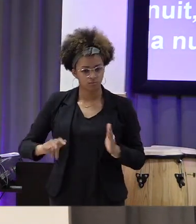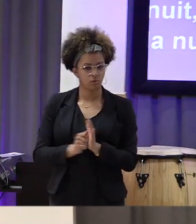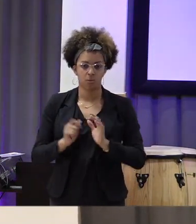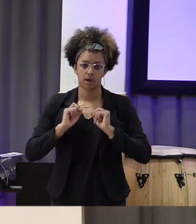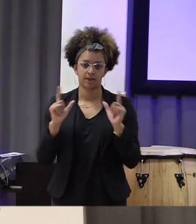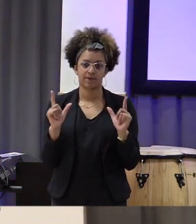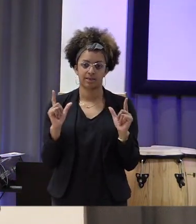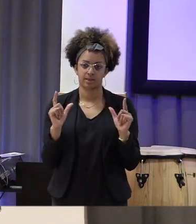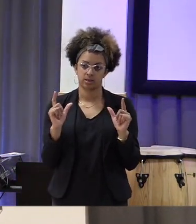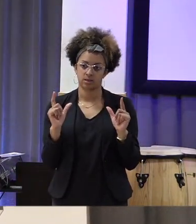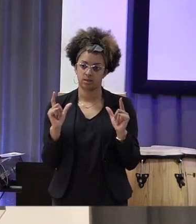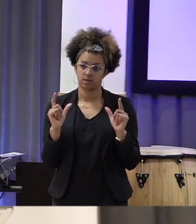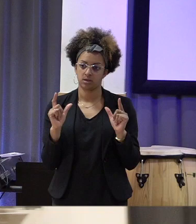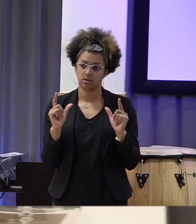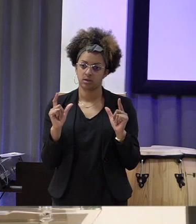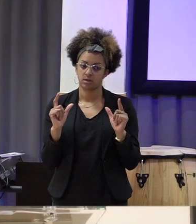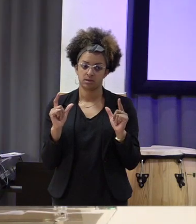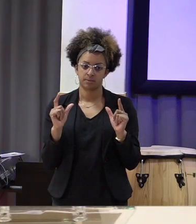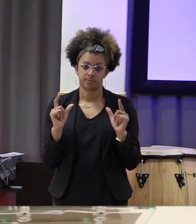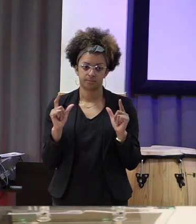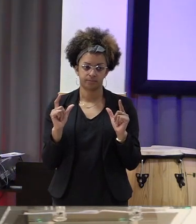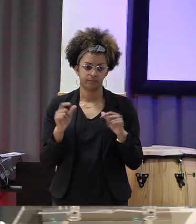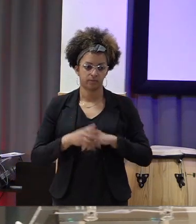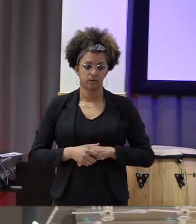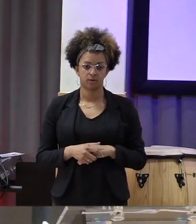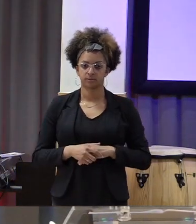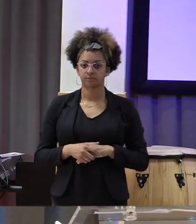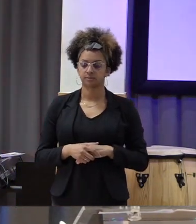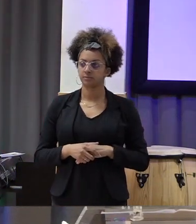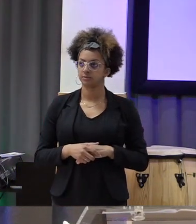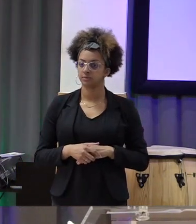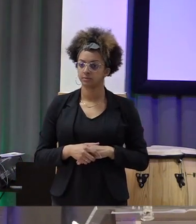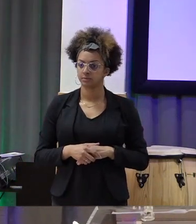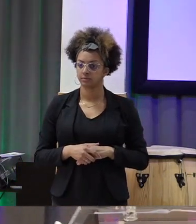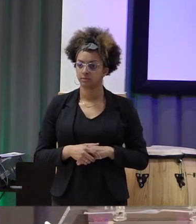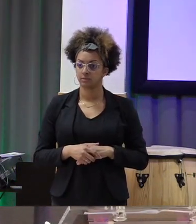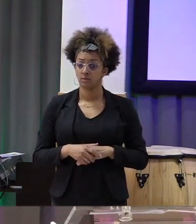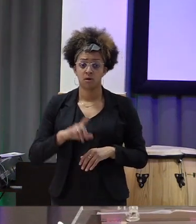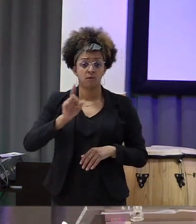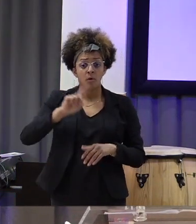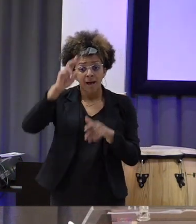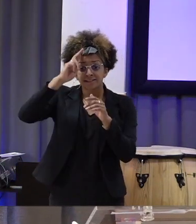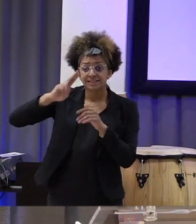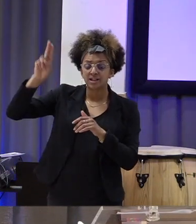Il ne faut pas que, quand on sera face au Seigneur,